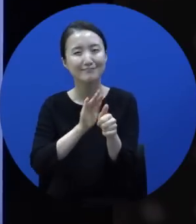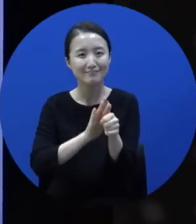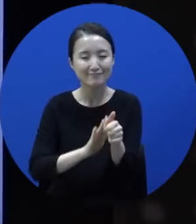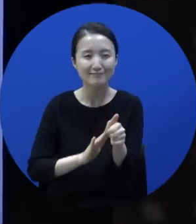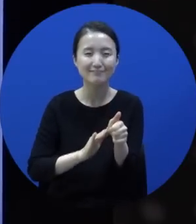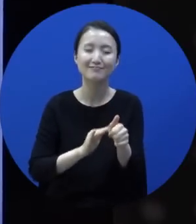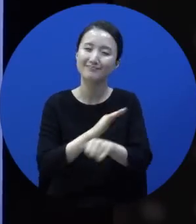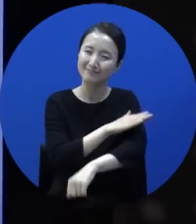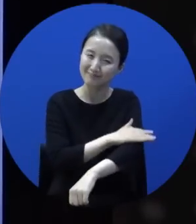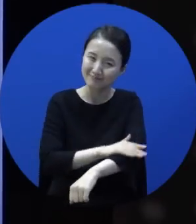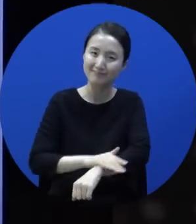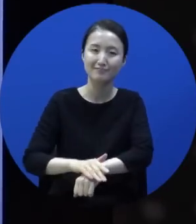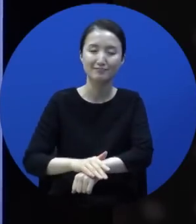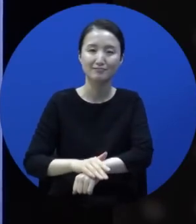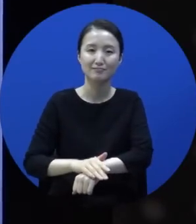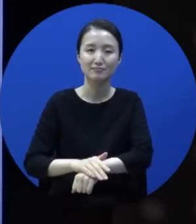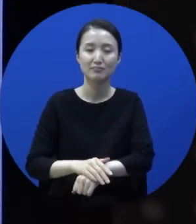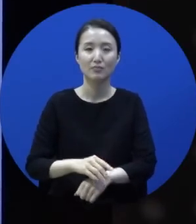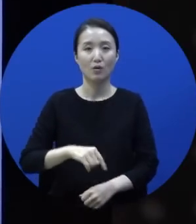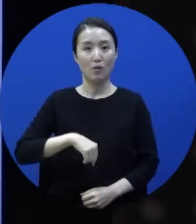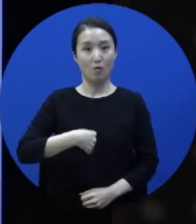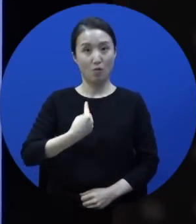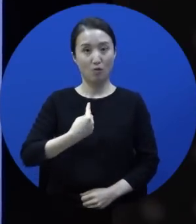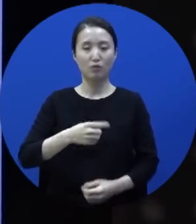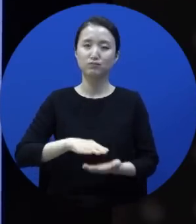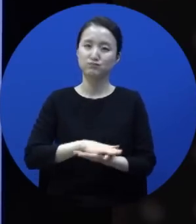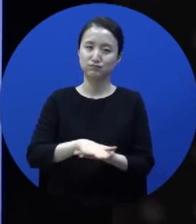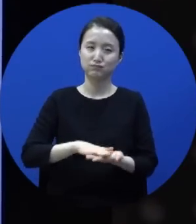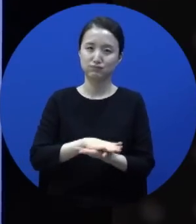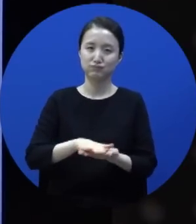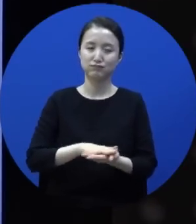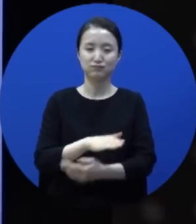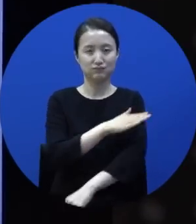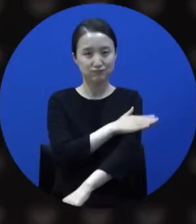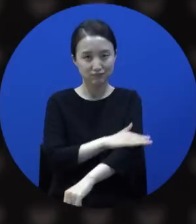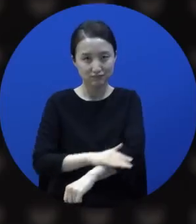재주를 가지고 있습니다. 그리고 또 장난감 가지고 노는 걸 너무 좋아해요.